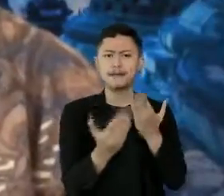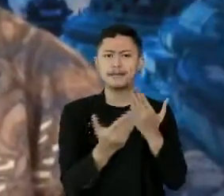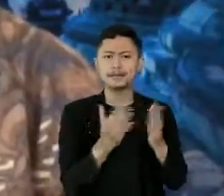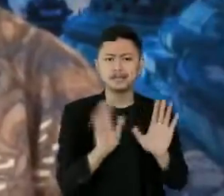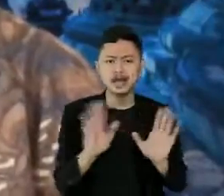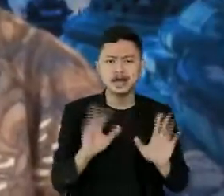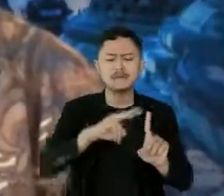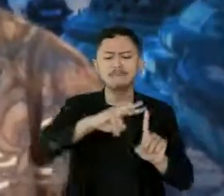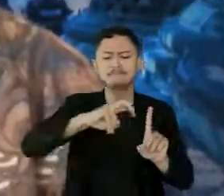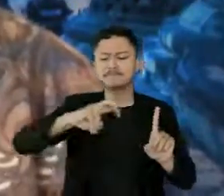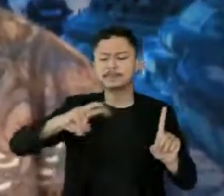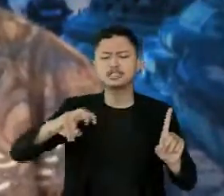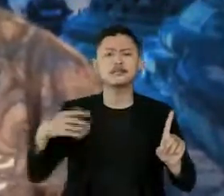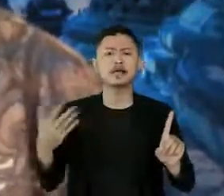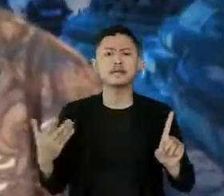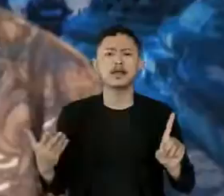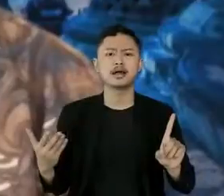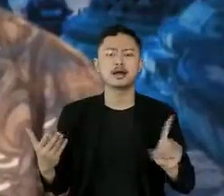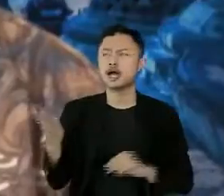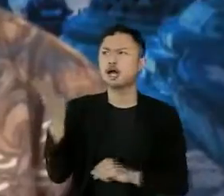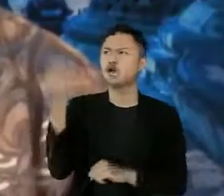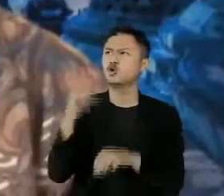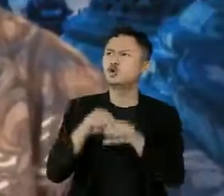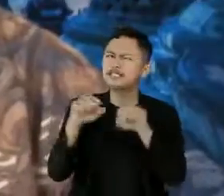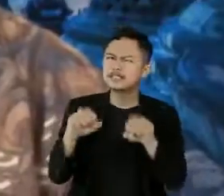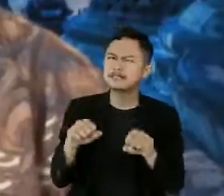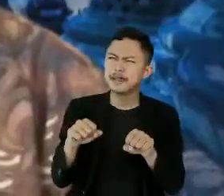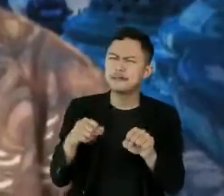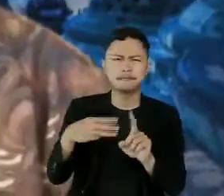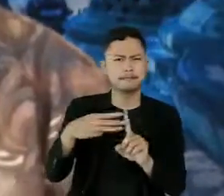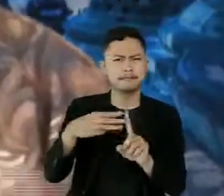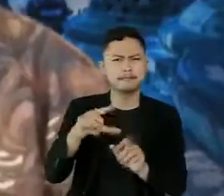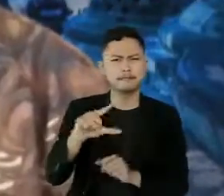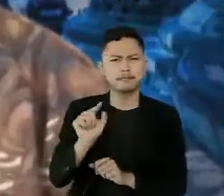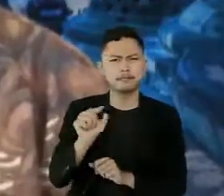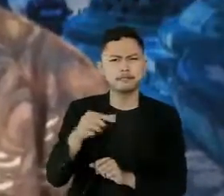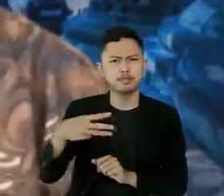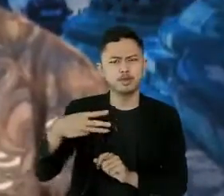mau tracing gitu. Saya ingat waktu itu sistemnya masih pakai Bluetooth tuh. Jadi